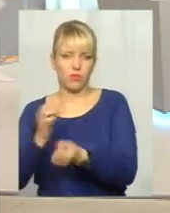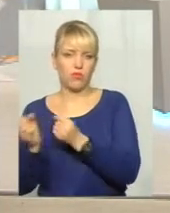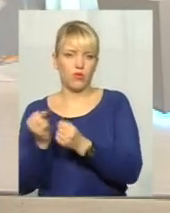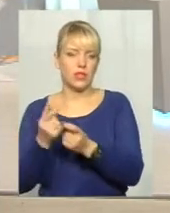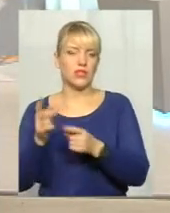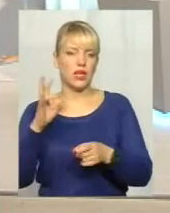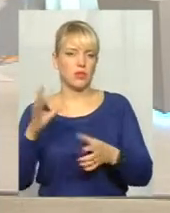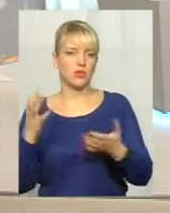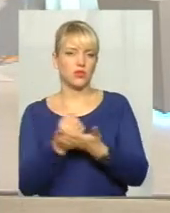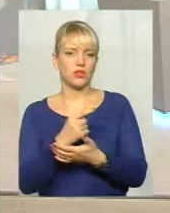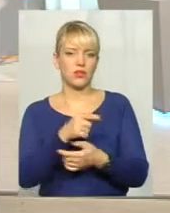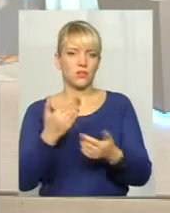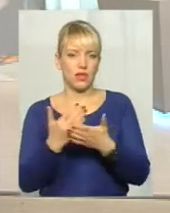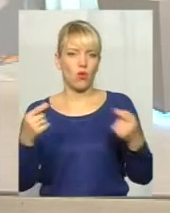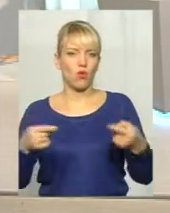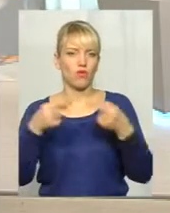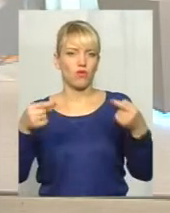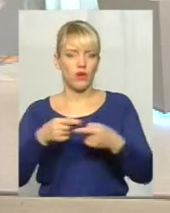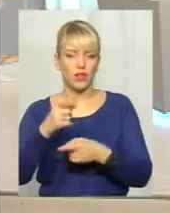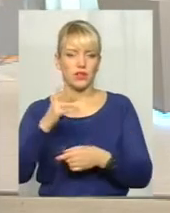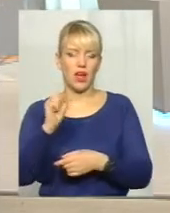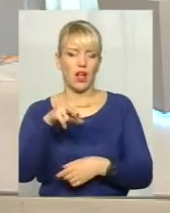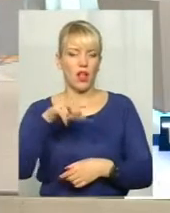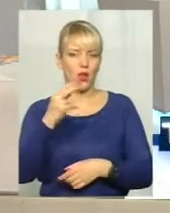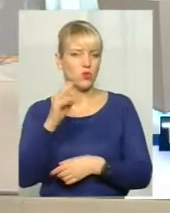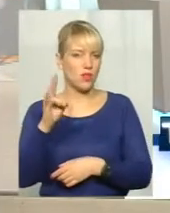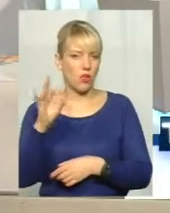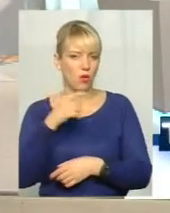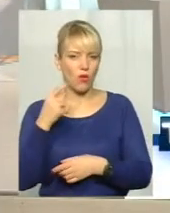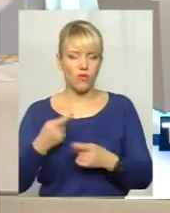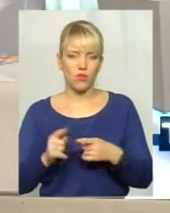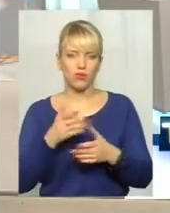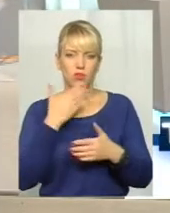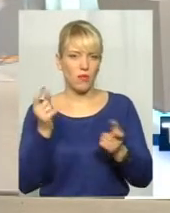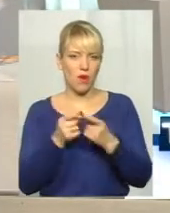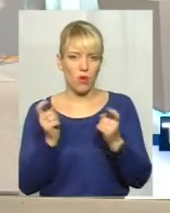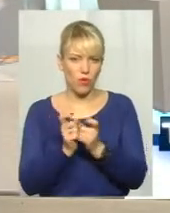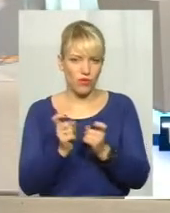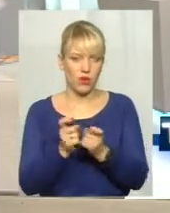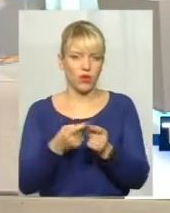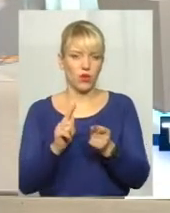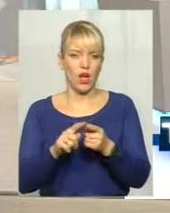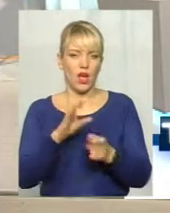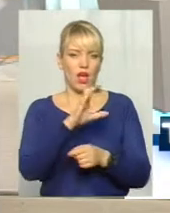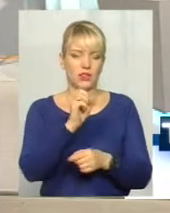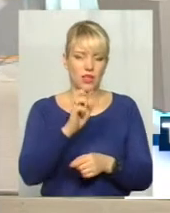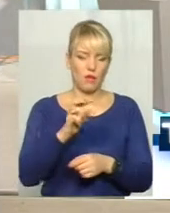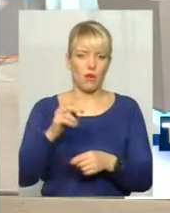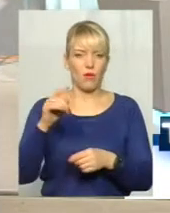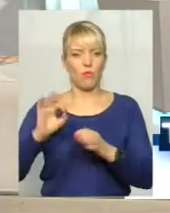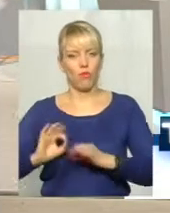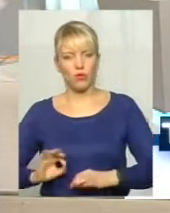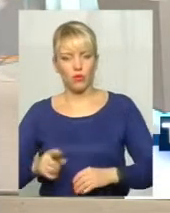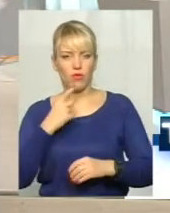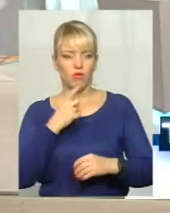ніякого конфлікту немає, а в НАБУ там чи в САП, це антикорупційна прокуратура, так спеціалізована,